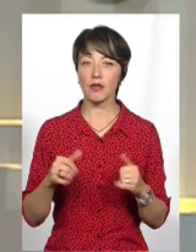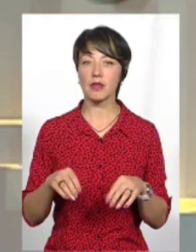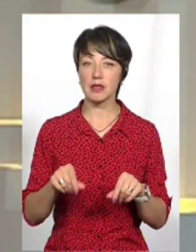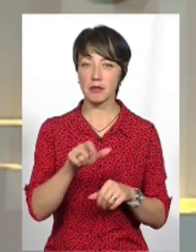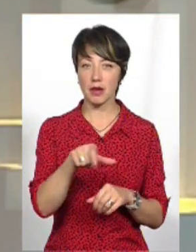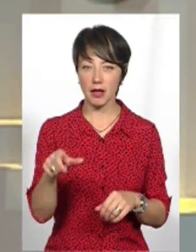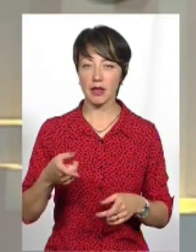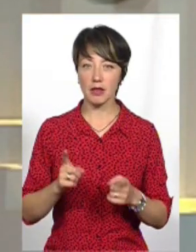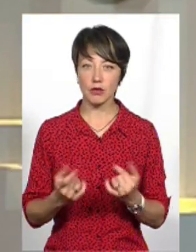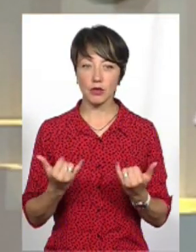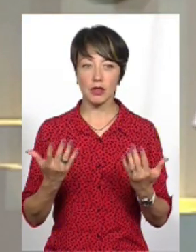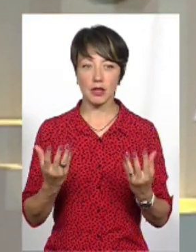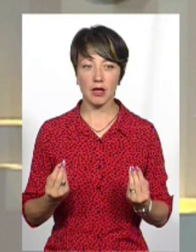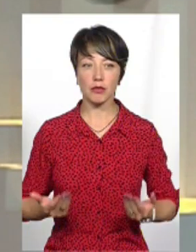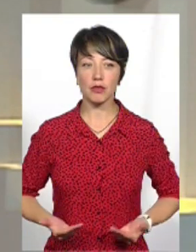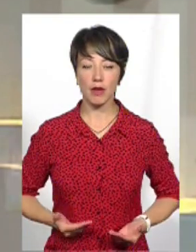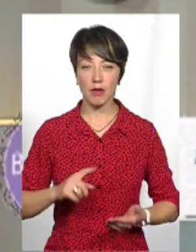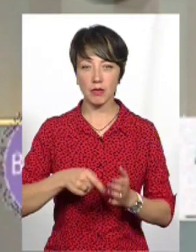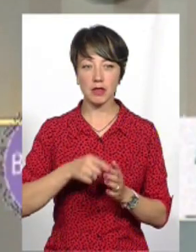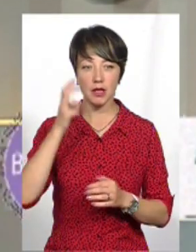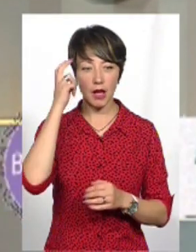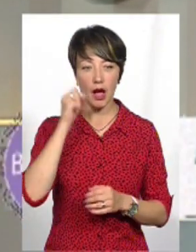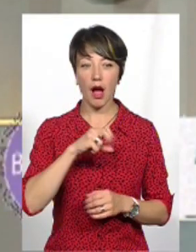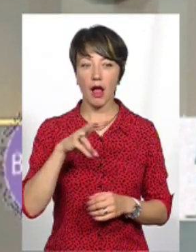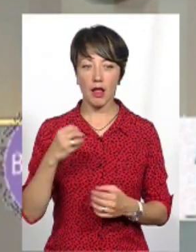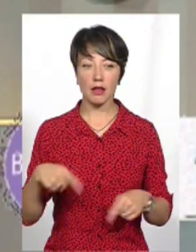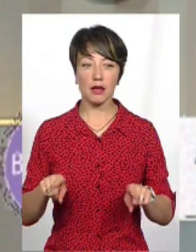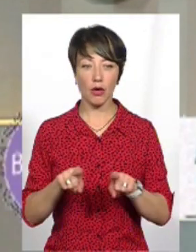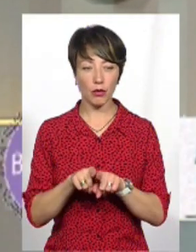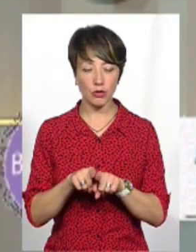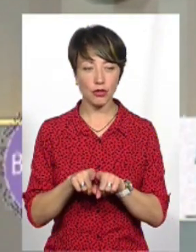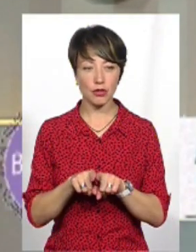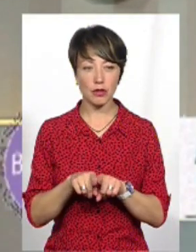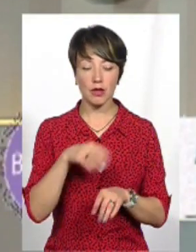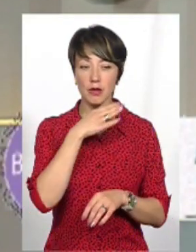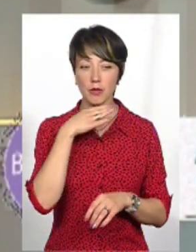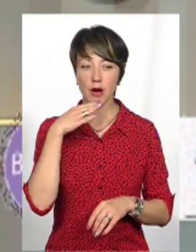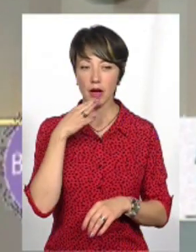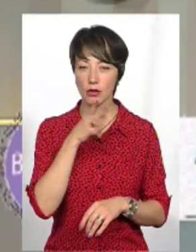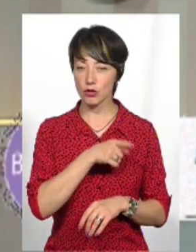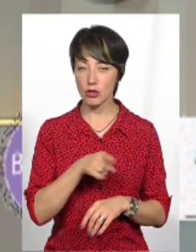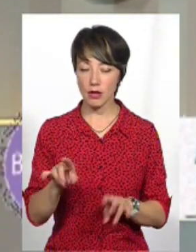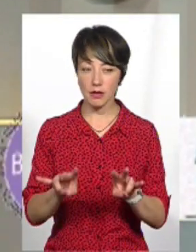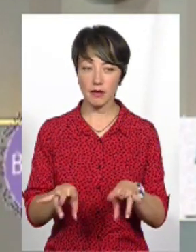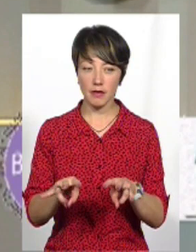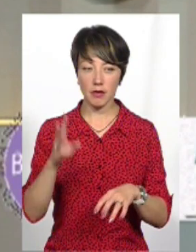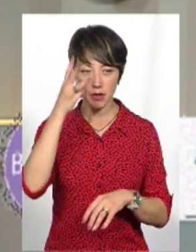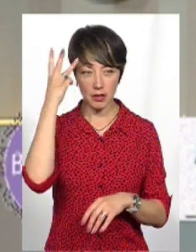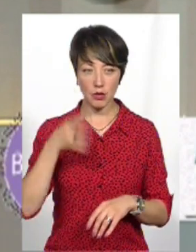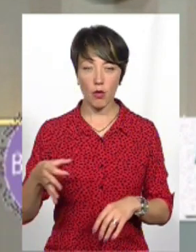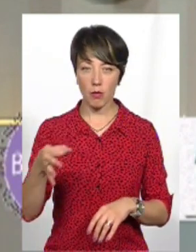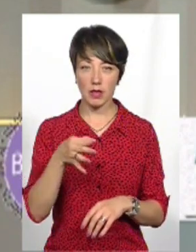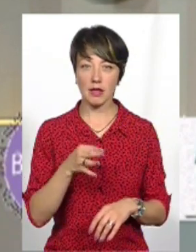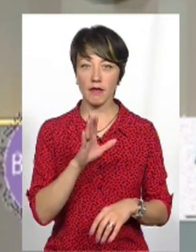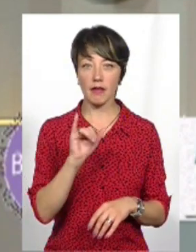я дійсно на сьогоднішній день проживаю в місті Києві, от, але також і багато часу провожу в Хмельницькій області, це